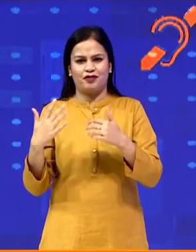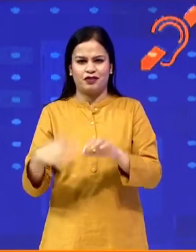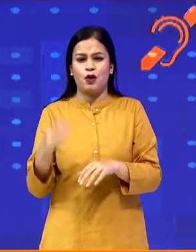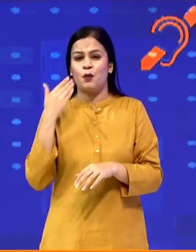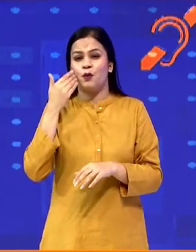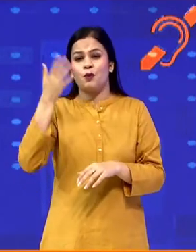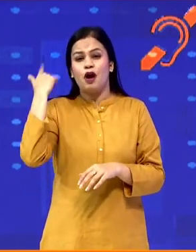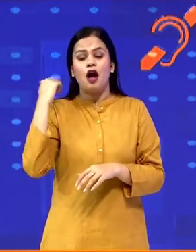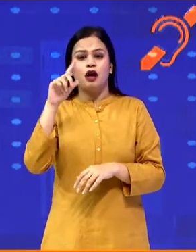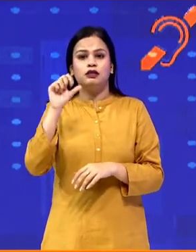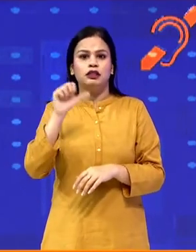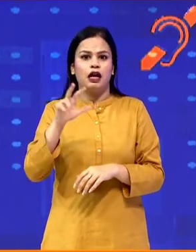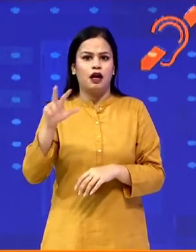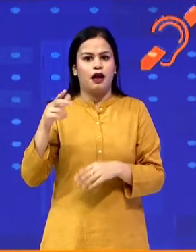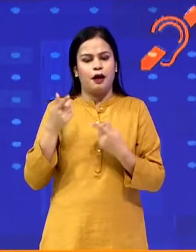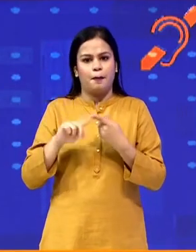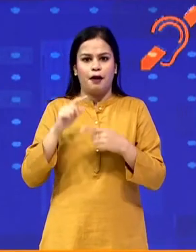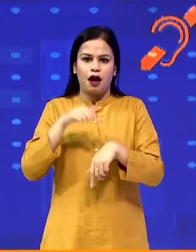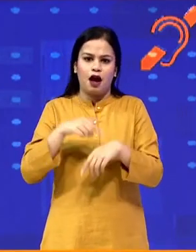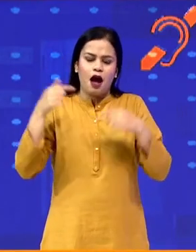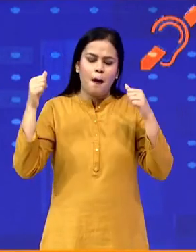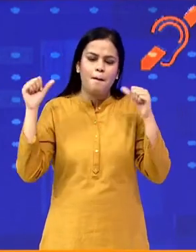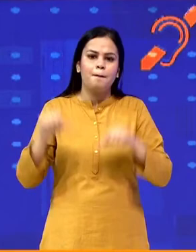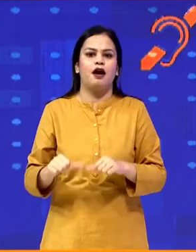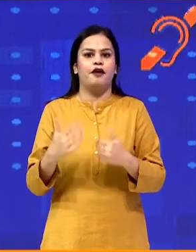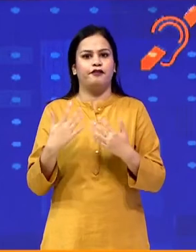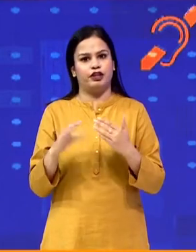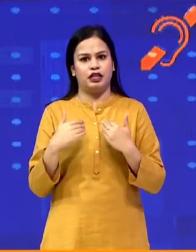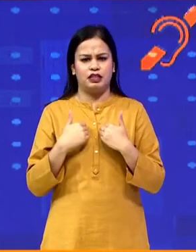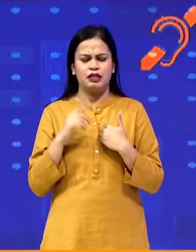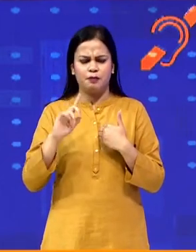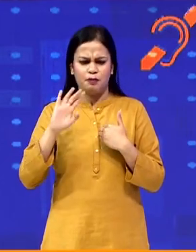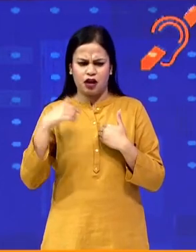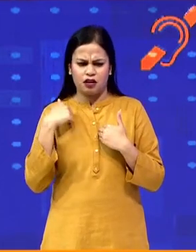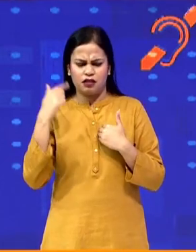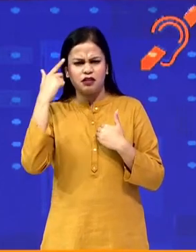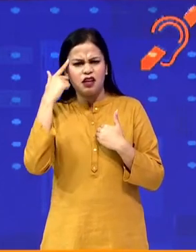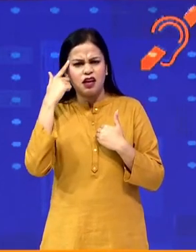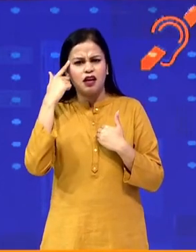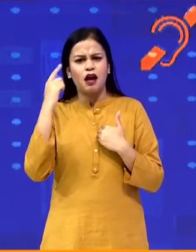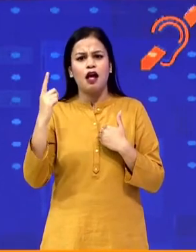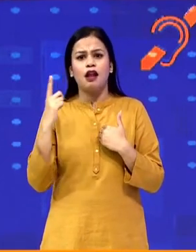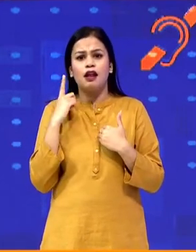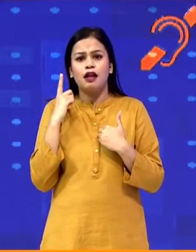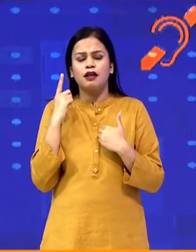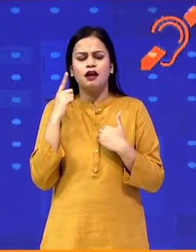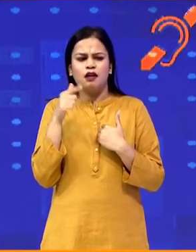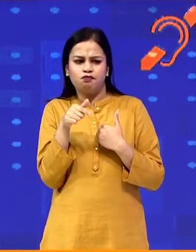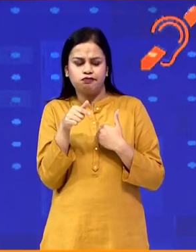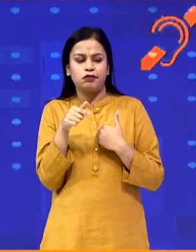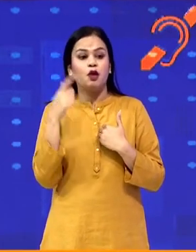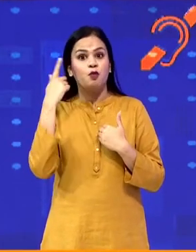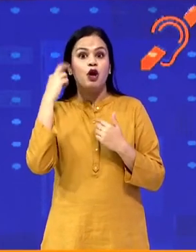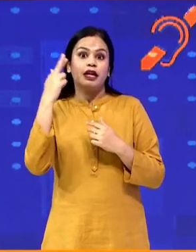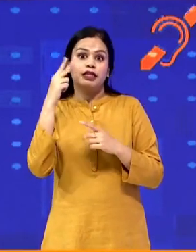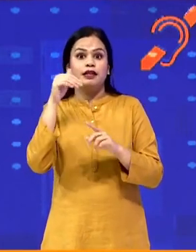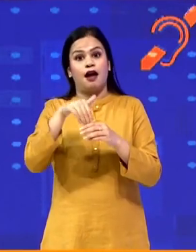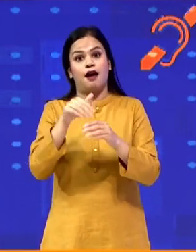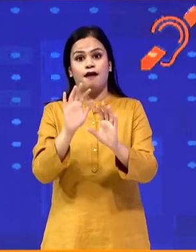बुरी तरह हर गए हमने सोचा की भैया लीडर उसका करण भी था